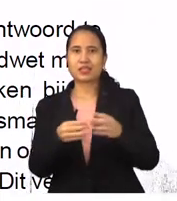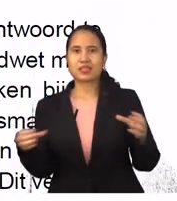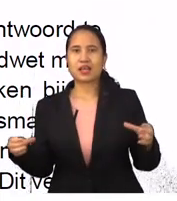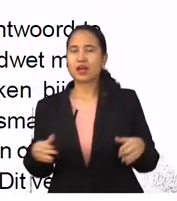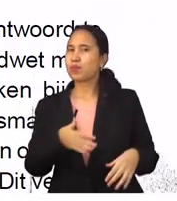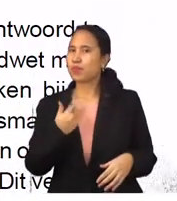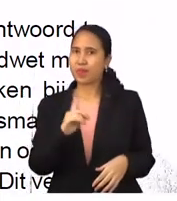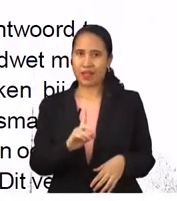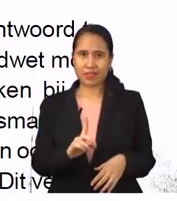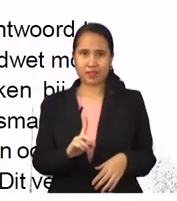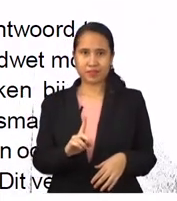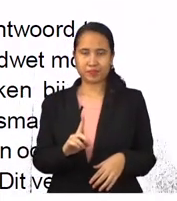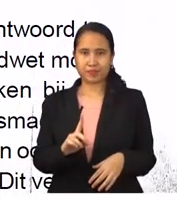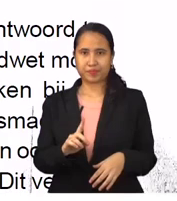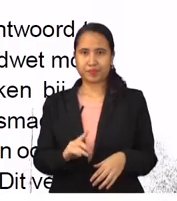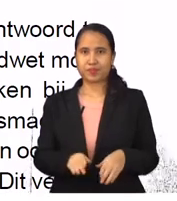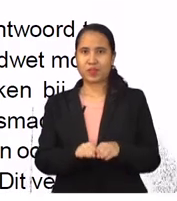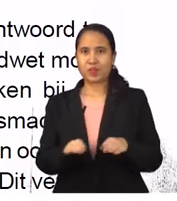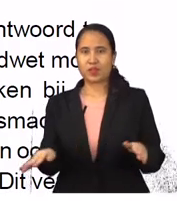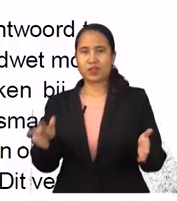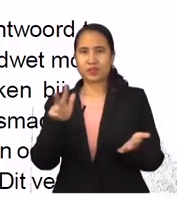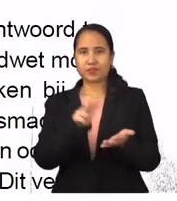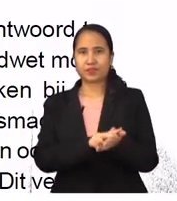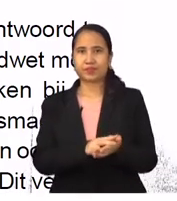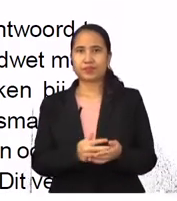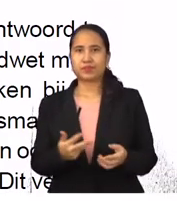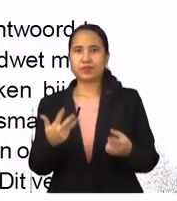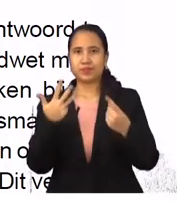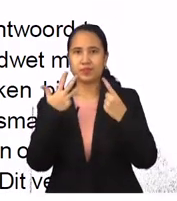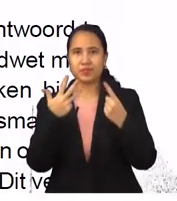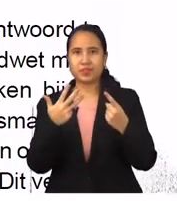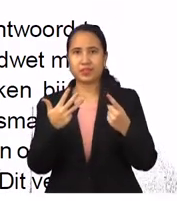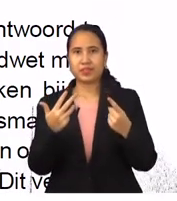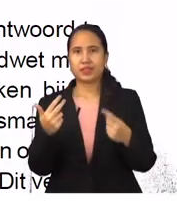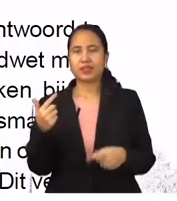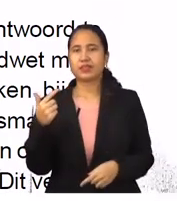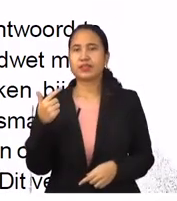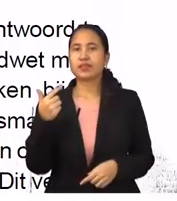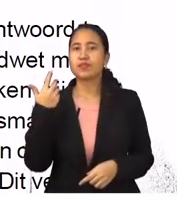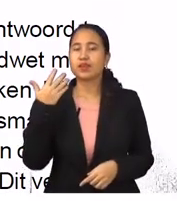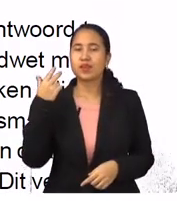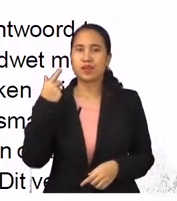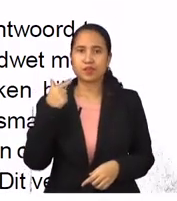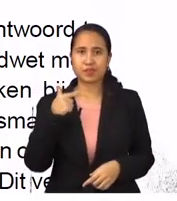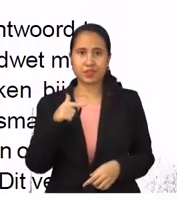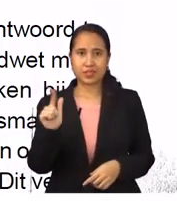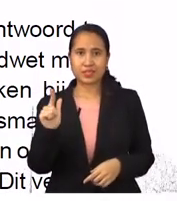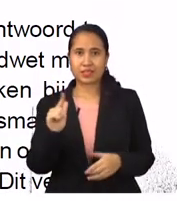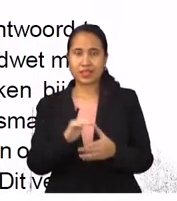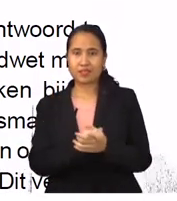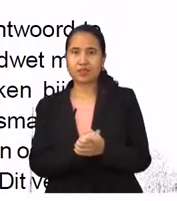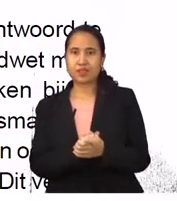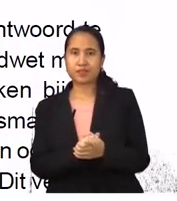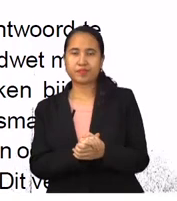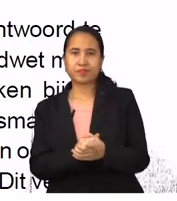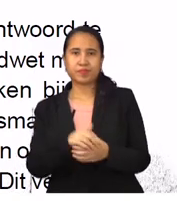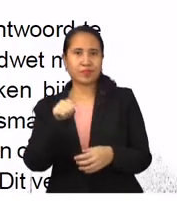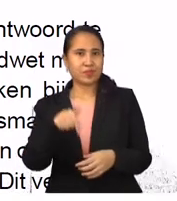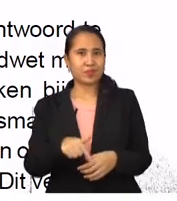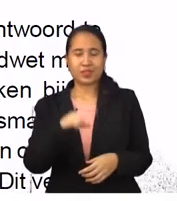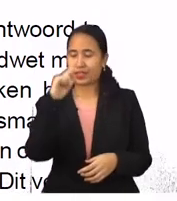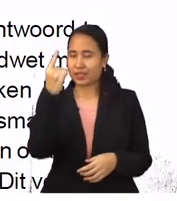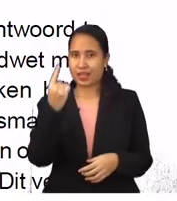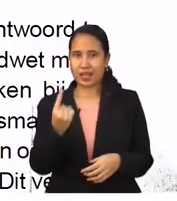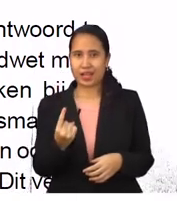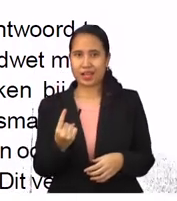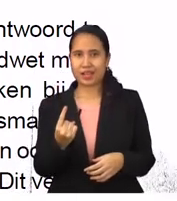en de grondwet van 1975 is het verbod op inmenging in artikel 131 lid 3 grondwet nu niet alleen